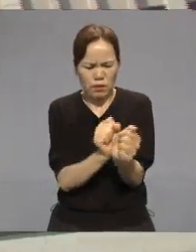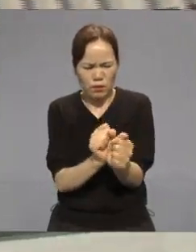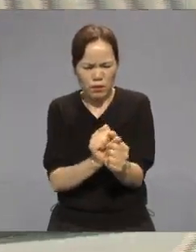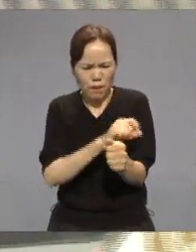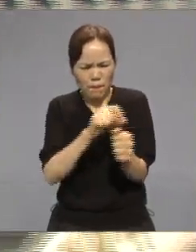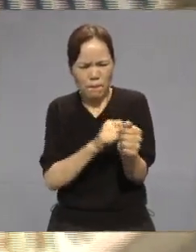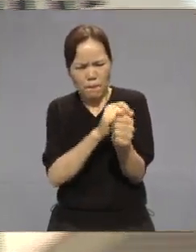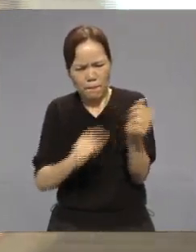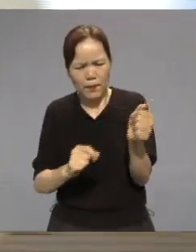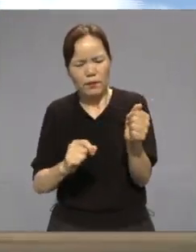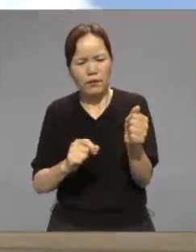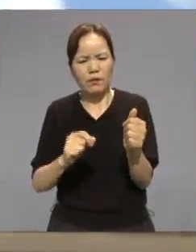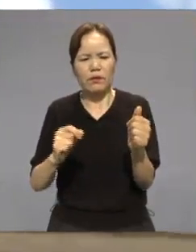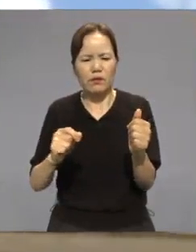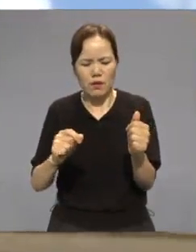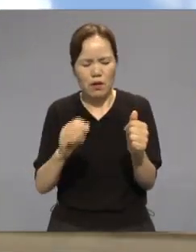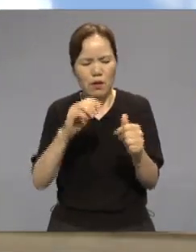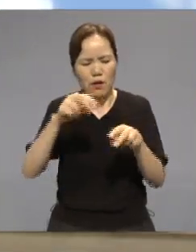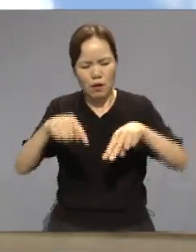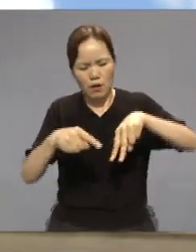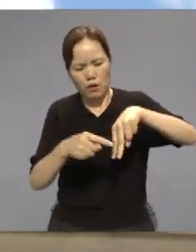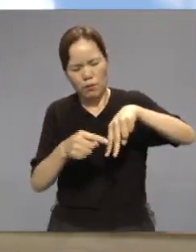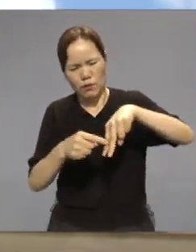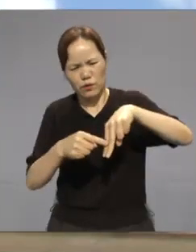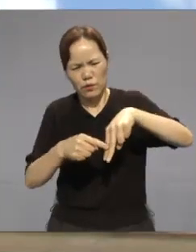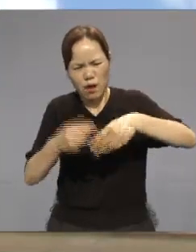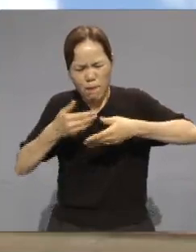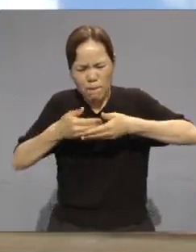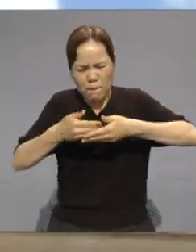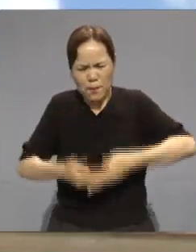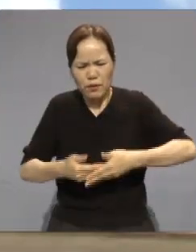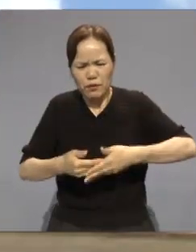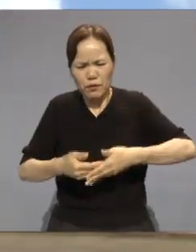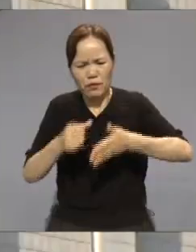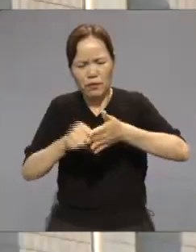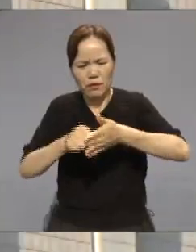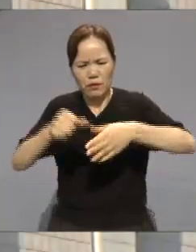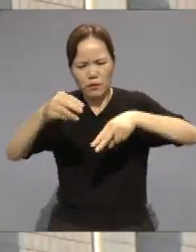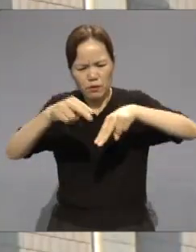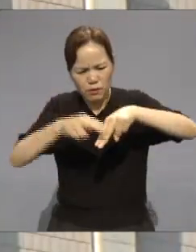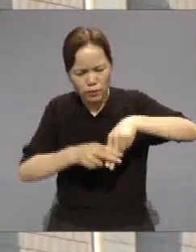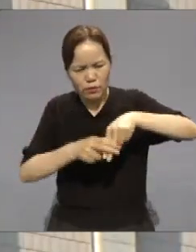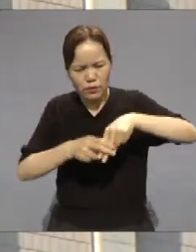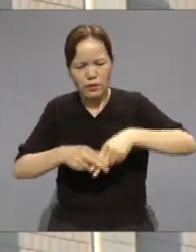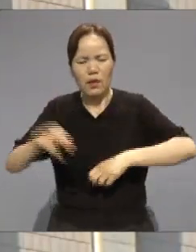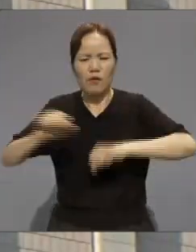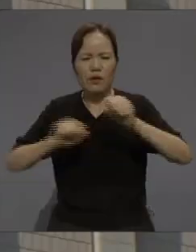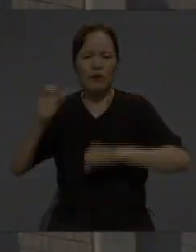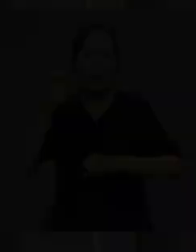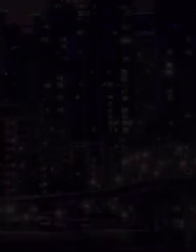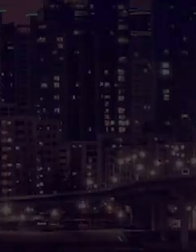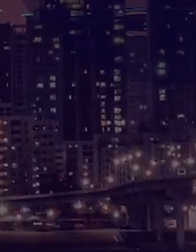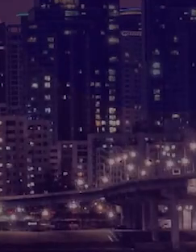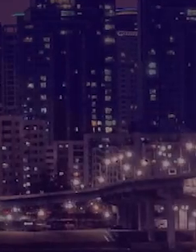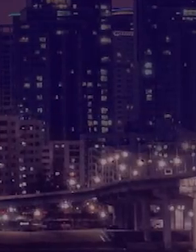타이로 묶은 채 무릎에는 25kg 리 아령을 올려나 움직이지 못하게 했습니다